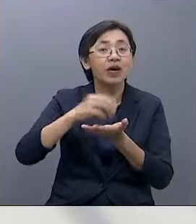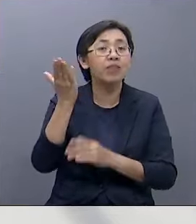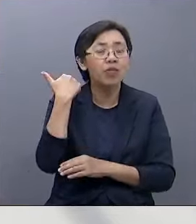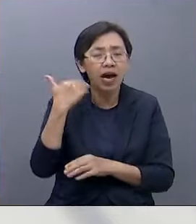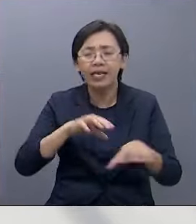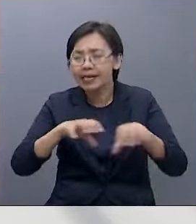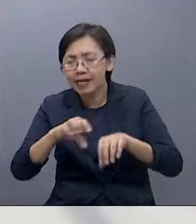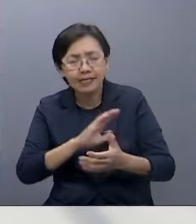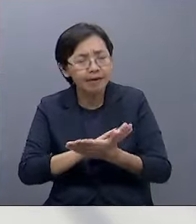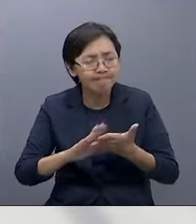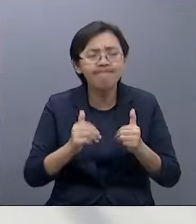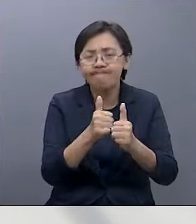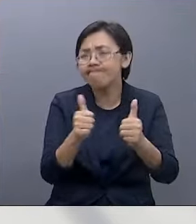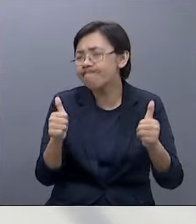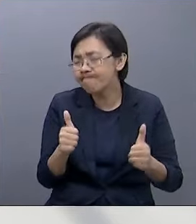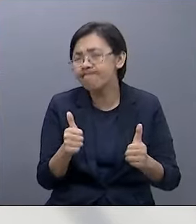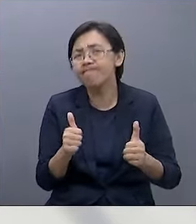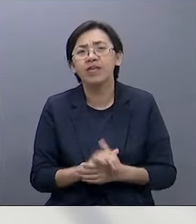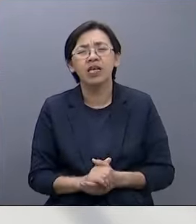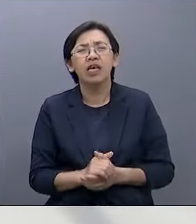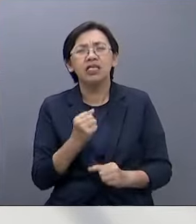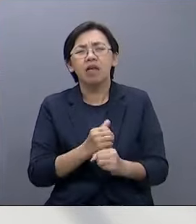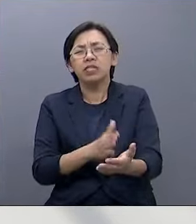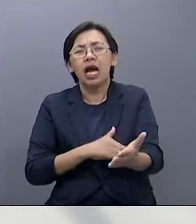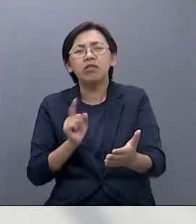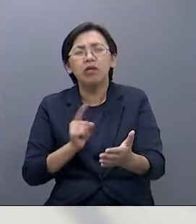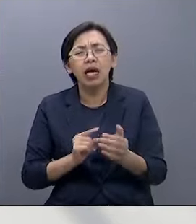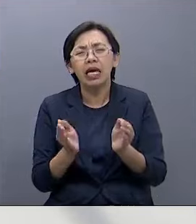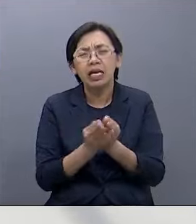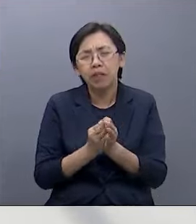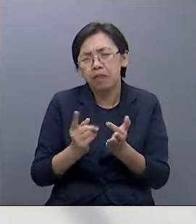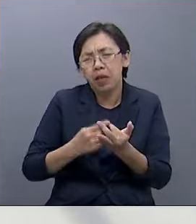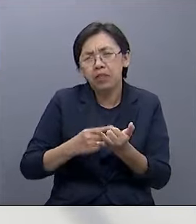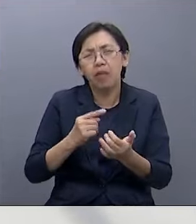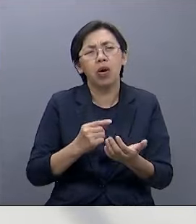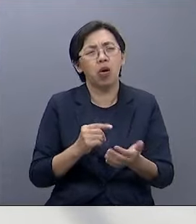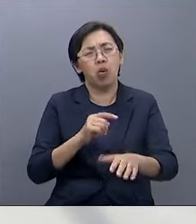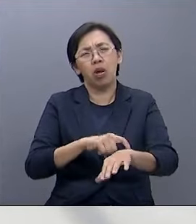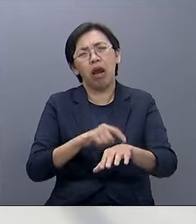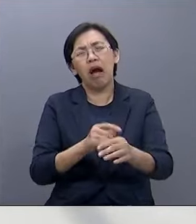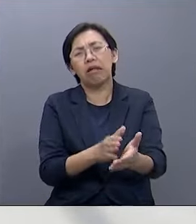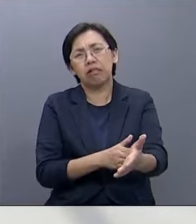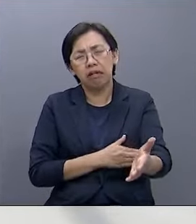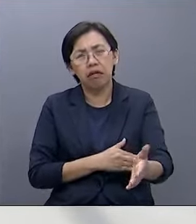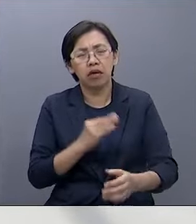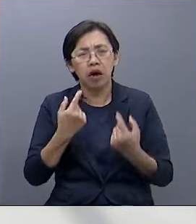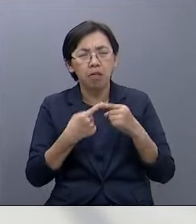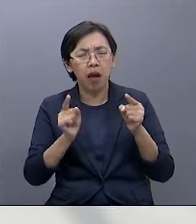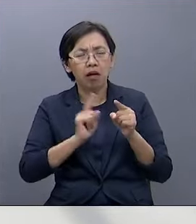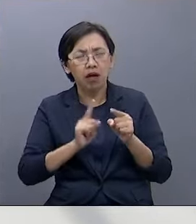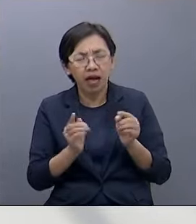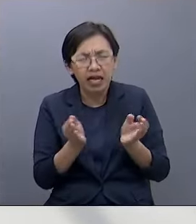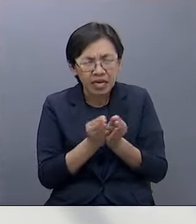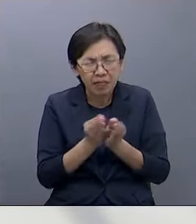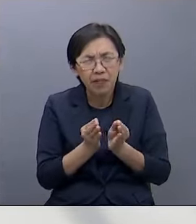เรียบร้อยดีแหละเพียงแต่มันจะมีความล่าช้าในการนับคะแนนนะคะแต่ว่าข้อสังเกตนึงเรื่องความผิดปติในการลงคะแนนทั้ง